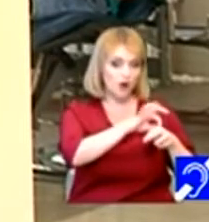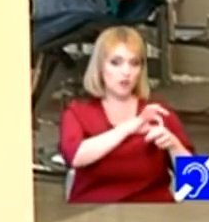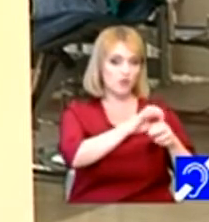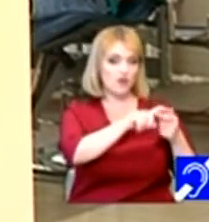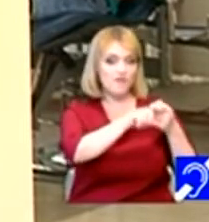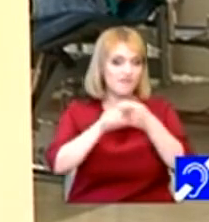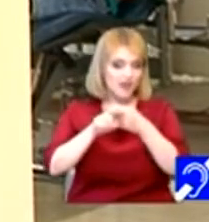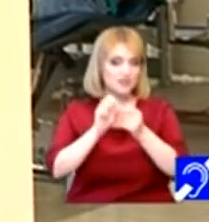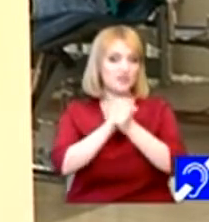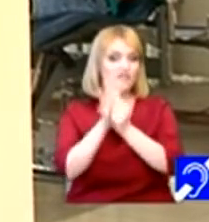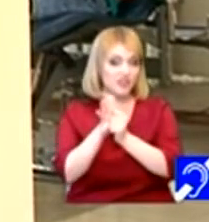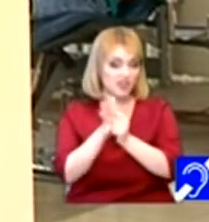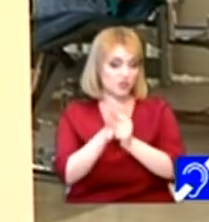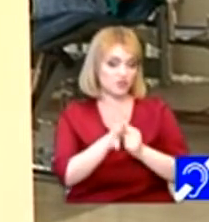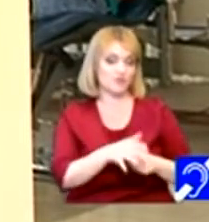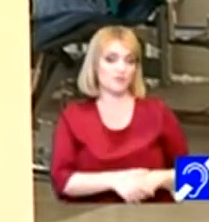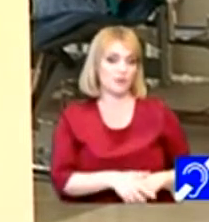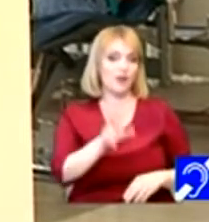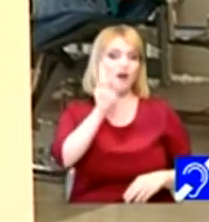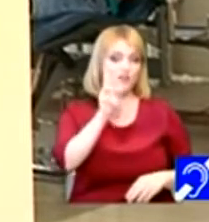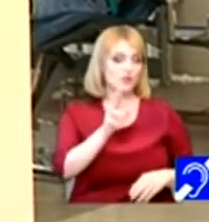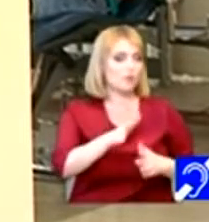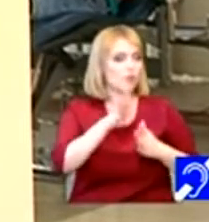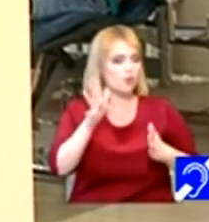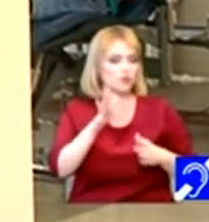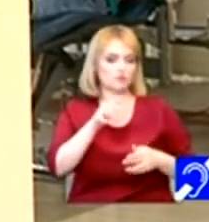18 și 60 de ani, au finisat cu succes